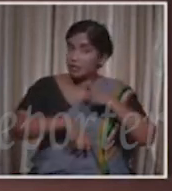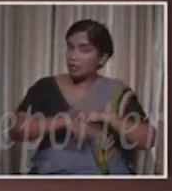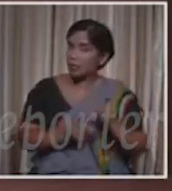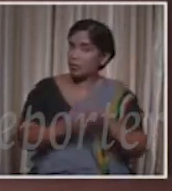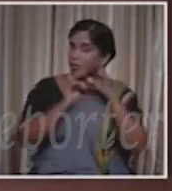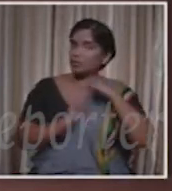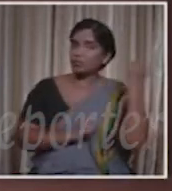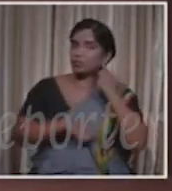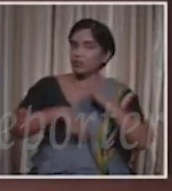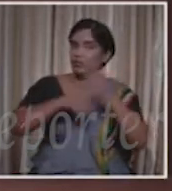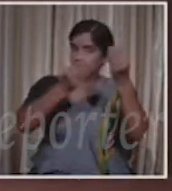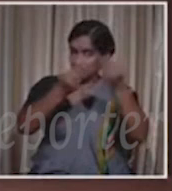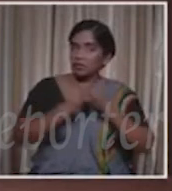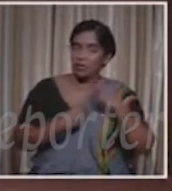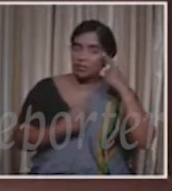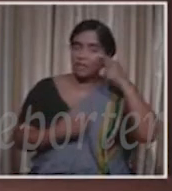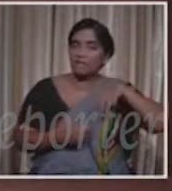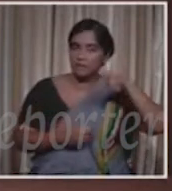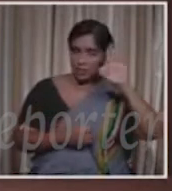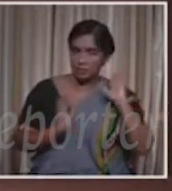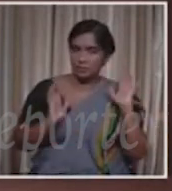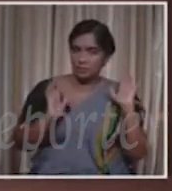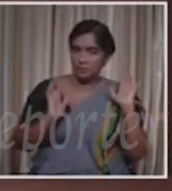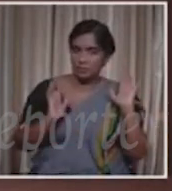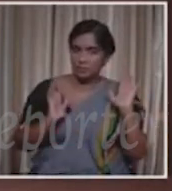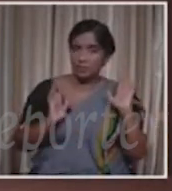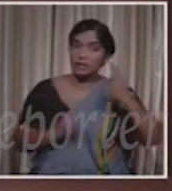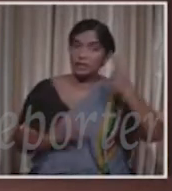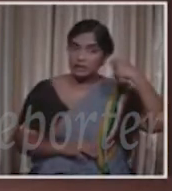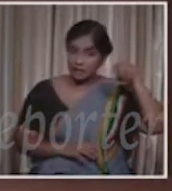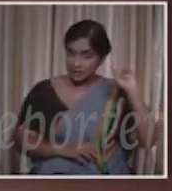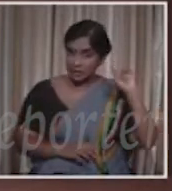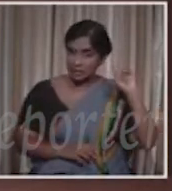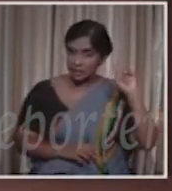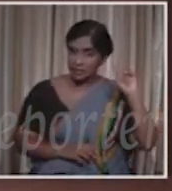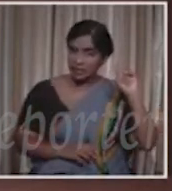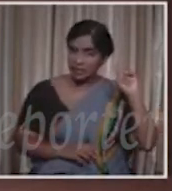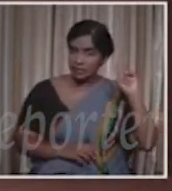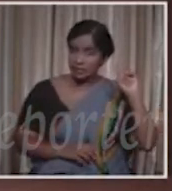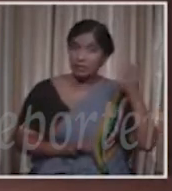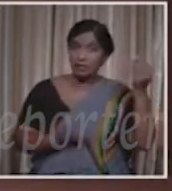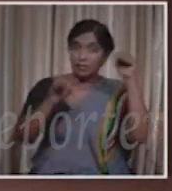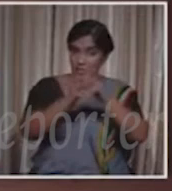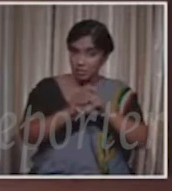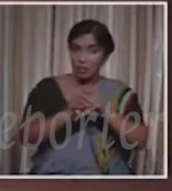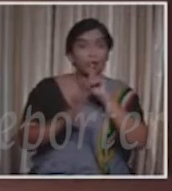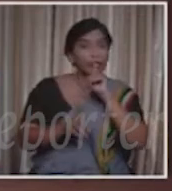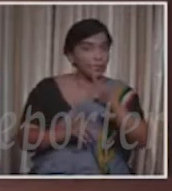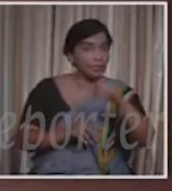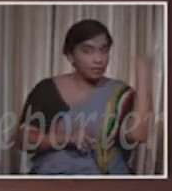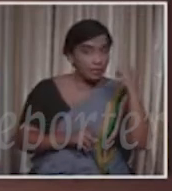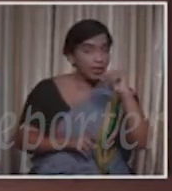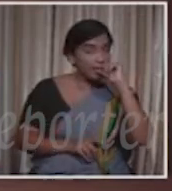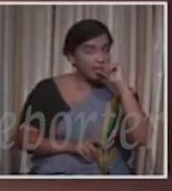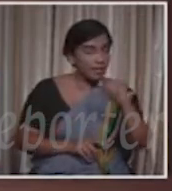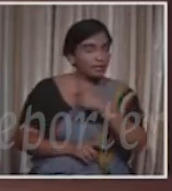මට මගේ කාලයේ නිසි පරිදි කතාව කරගෙනීමට අවස්ථාව ලබා දෙවි කියලා මම විශ්වාස කරනවා. ඔබතුමා ඊයේ පත්වීම අරගෙන